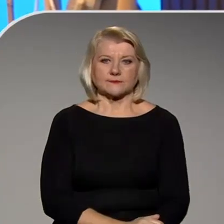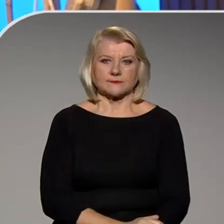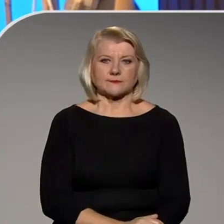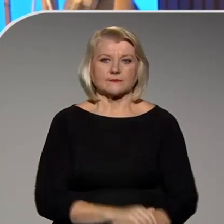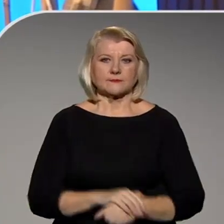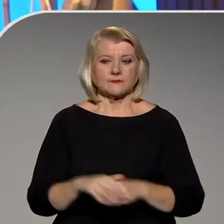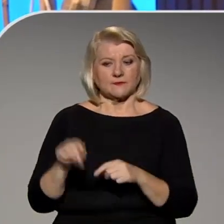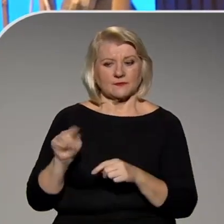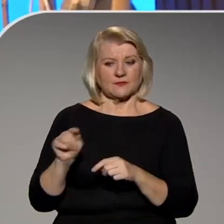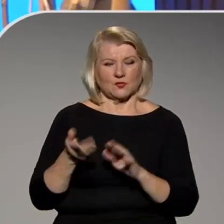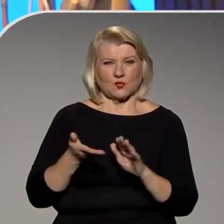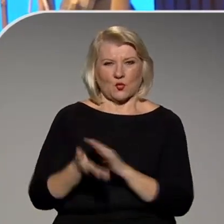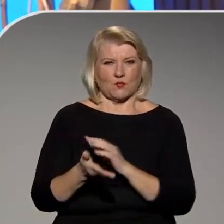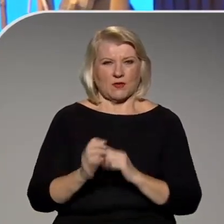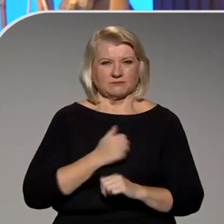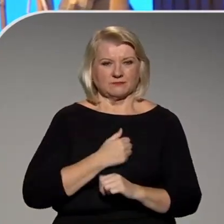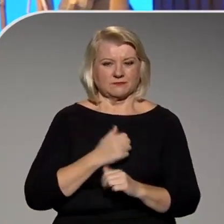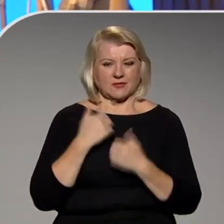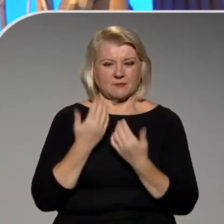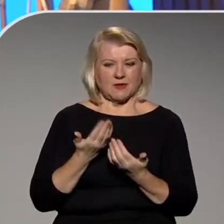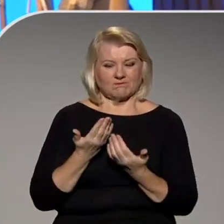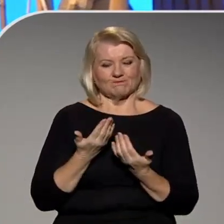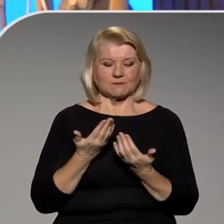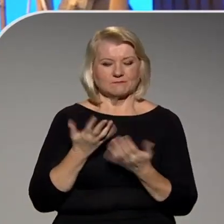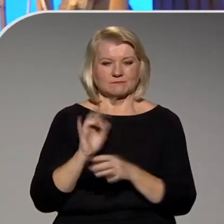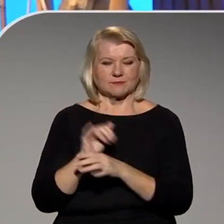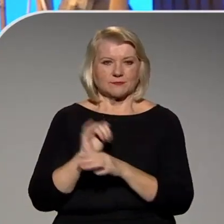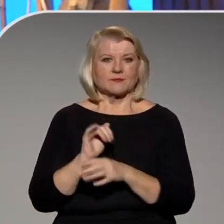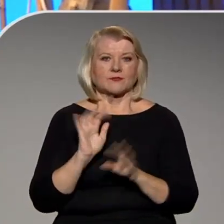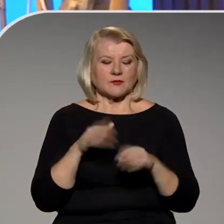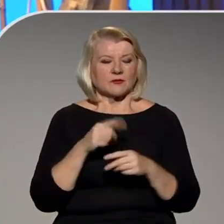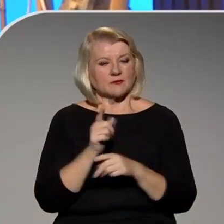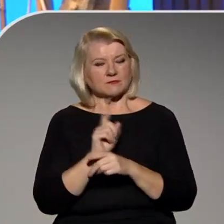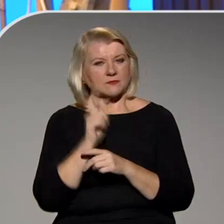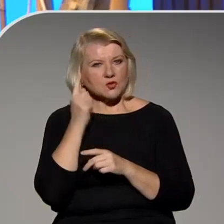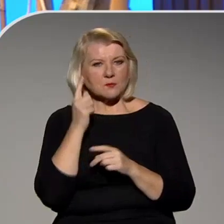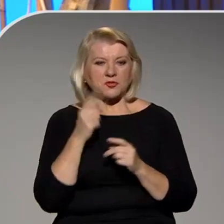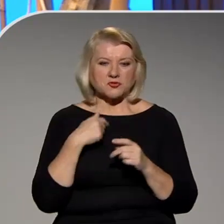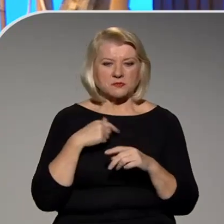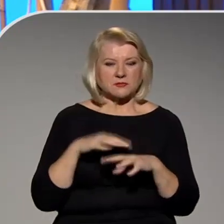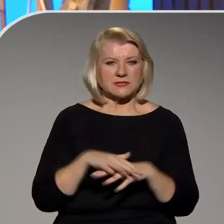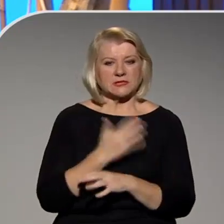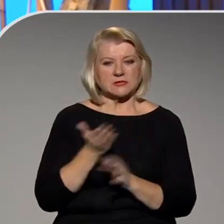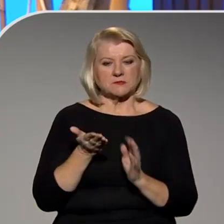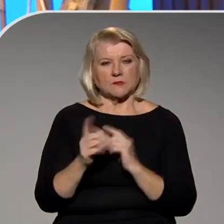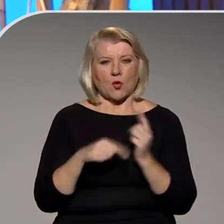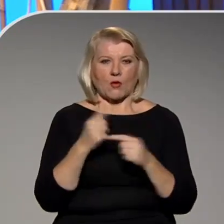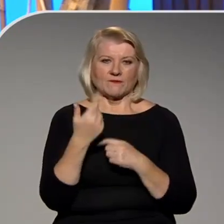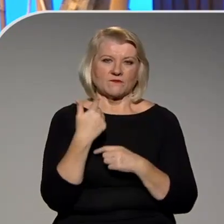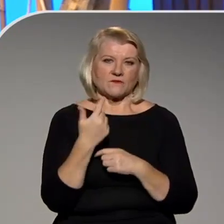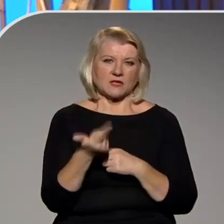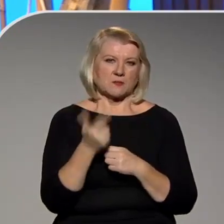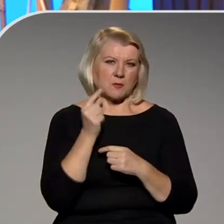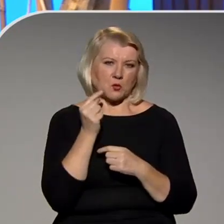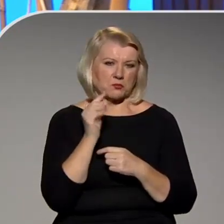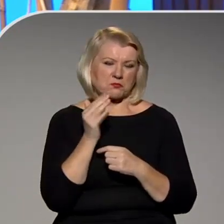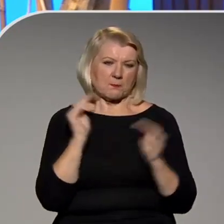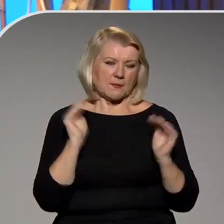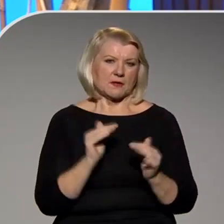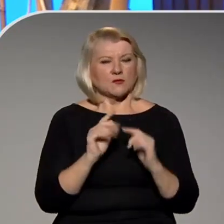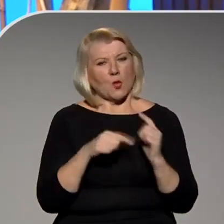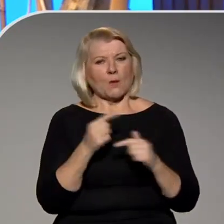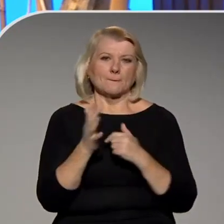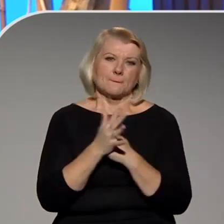kterou já úplně neznám, tak jsem to tak jako odhadovala, ale řekla bych, že to nebylo ani 20 minut. Řekla bych, že to bylo třeba něco